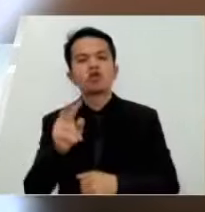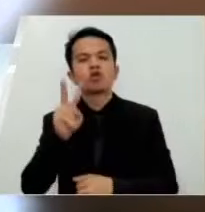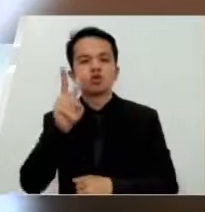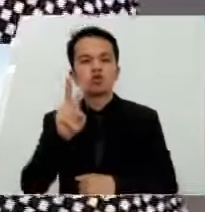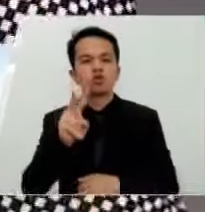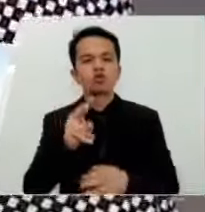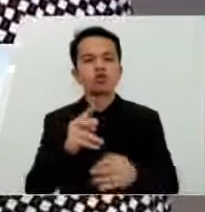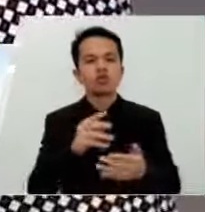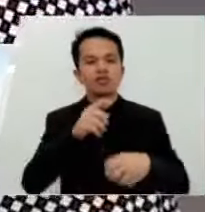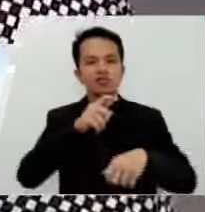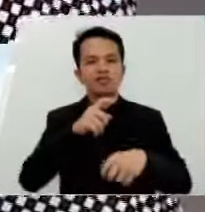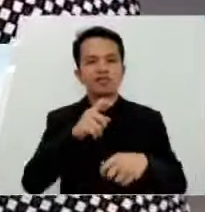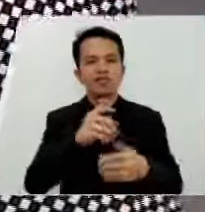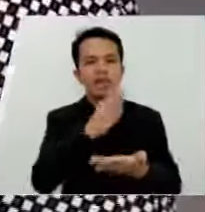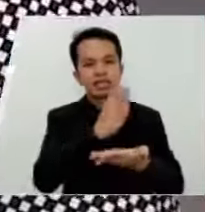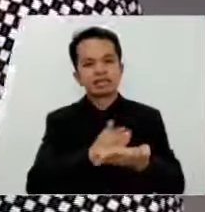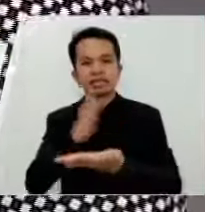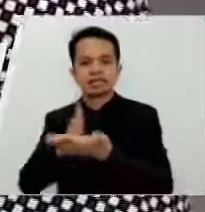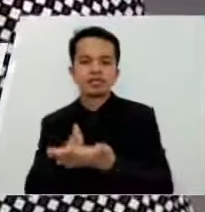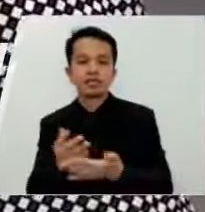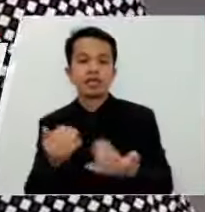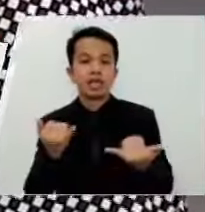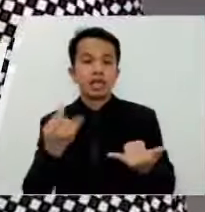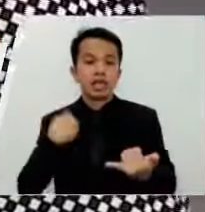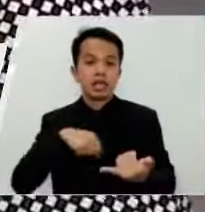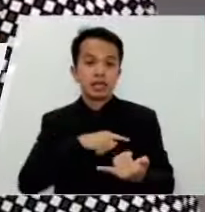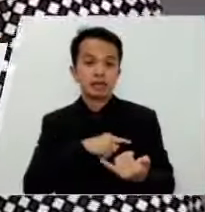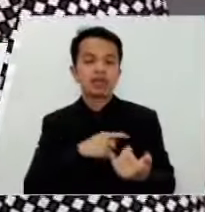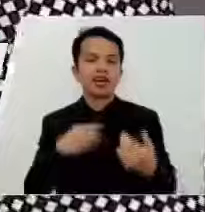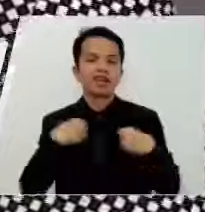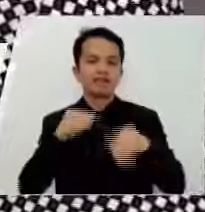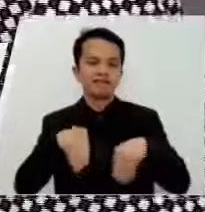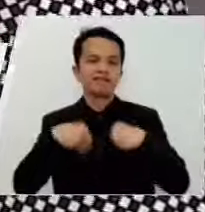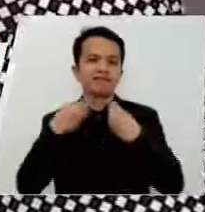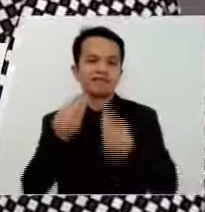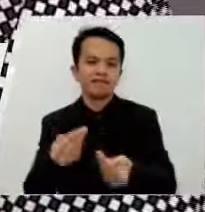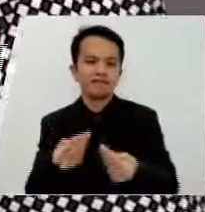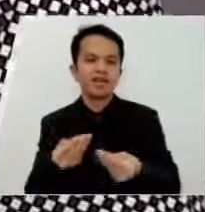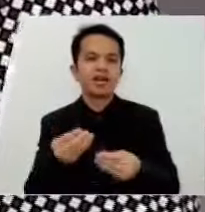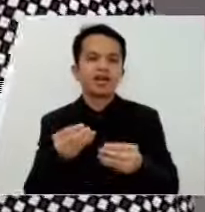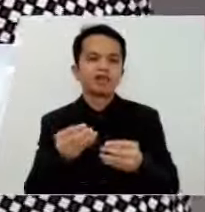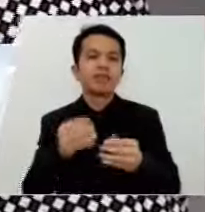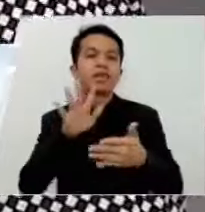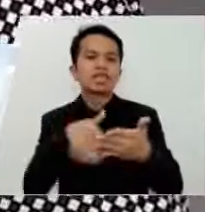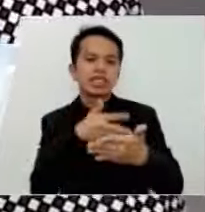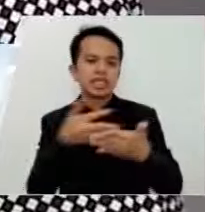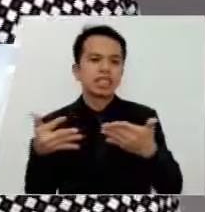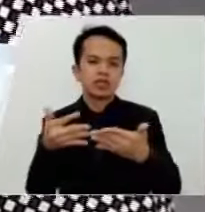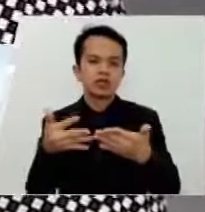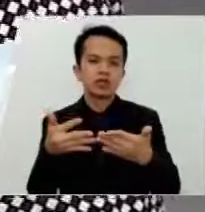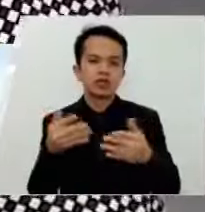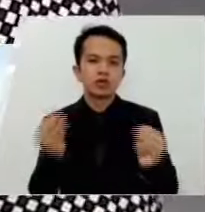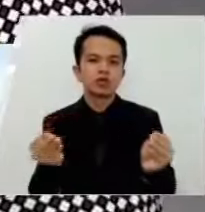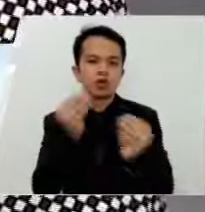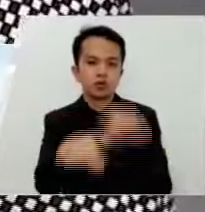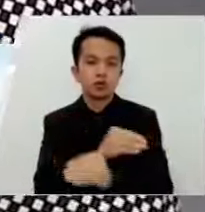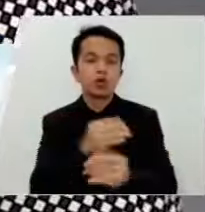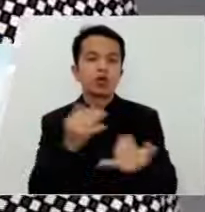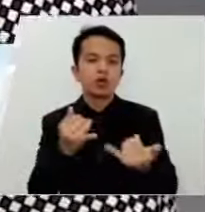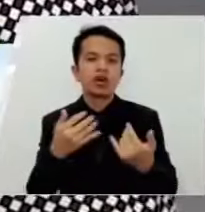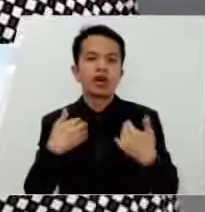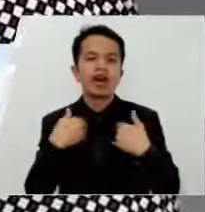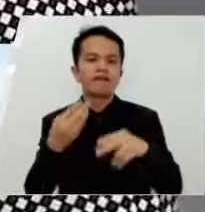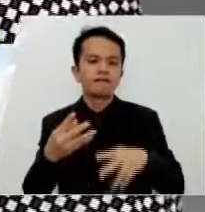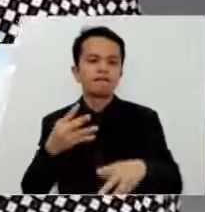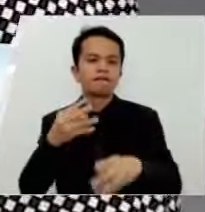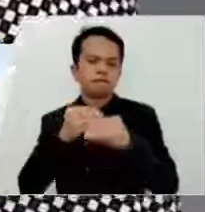sa hapon, kami rin po ay nag-provide ng kanilang asynchronous schedule kung saan bibigyan po sila ng mga karagdagang aktibidad